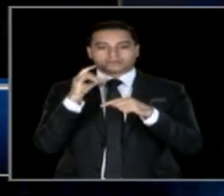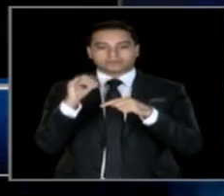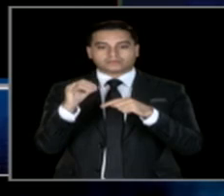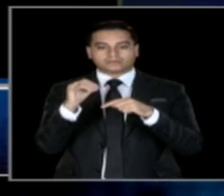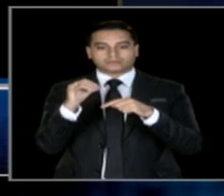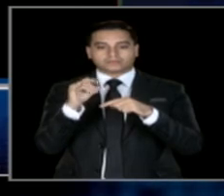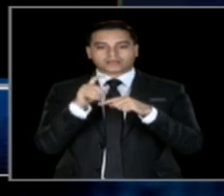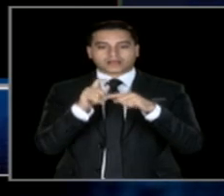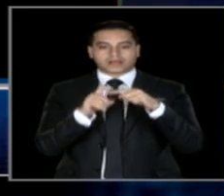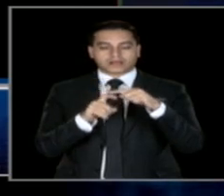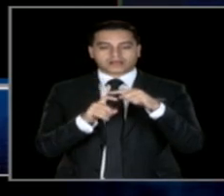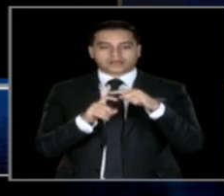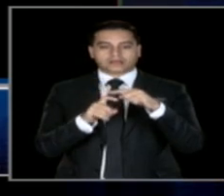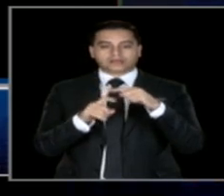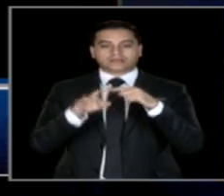زائد